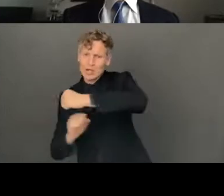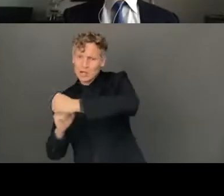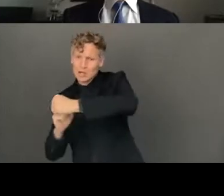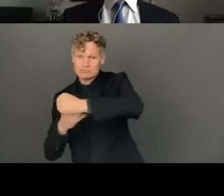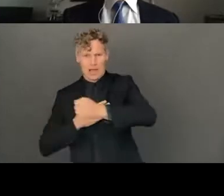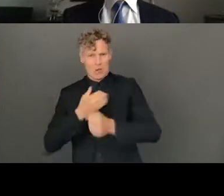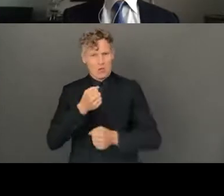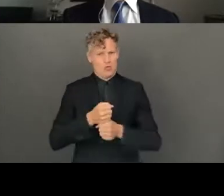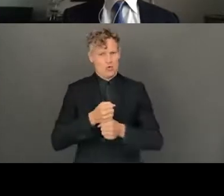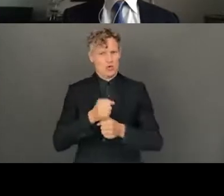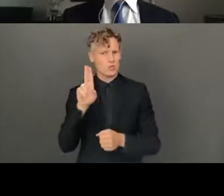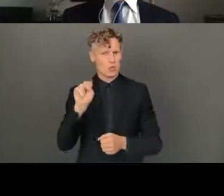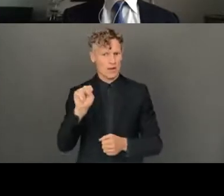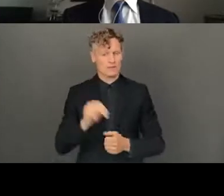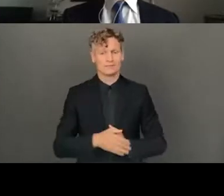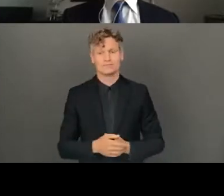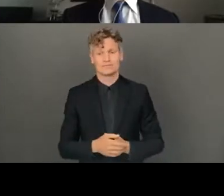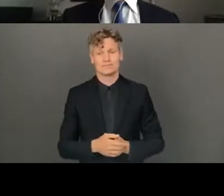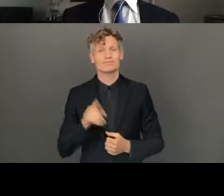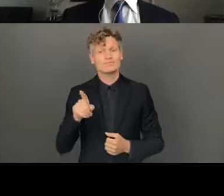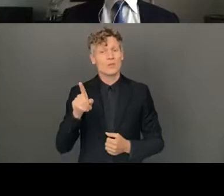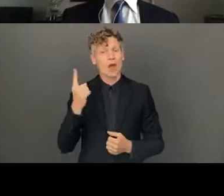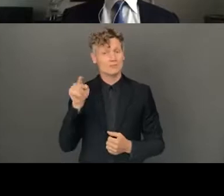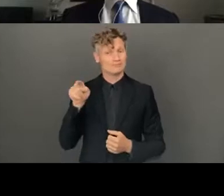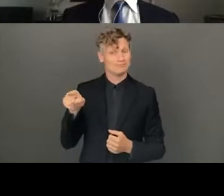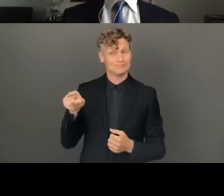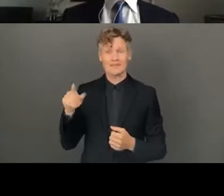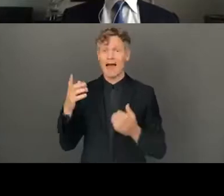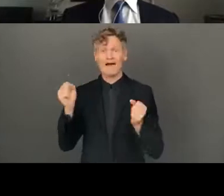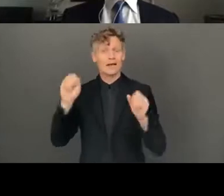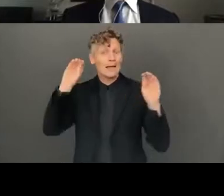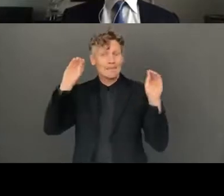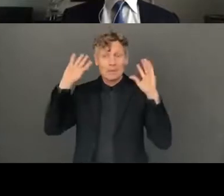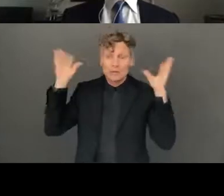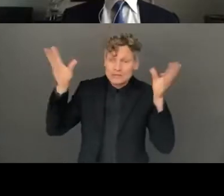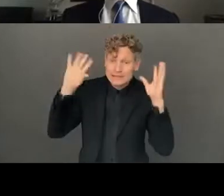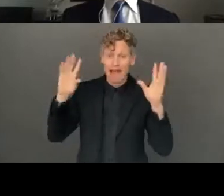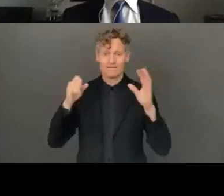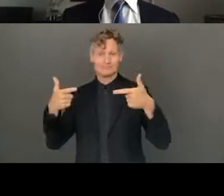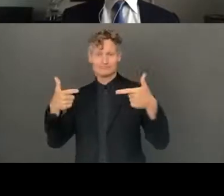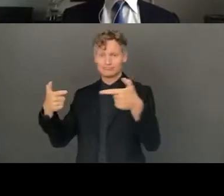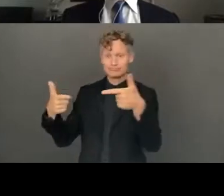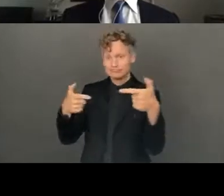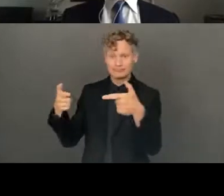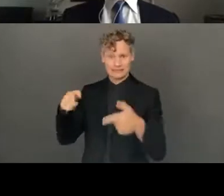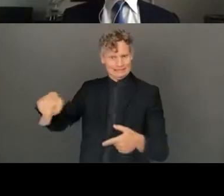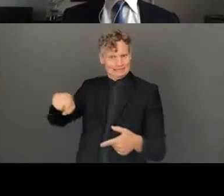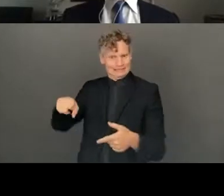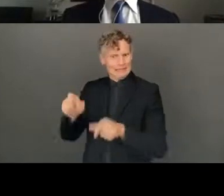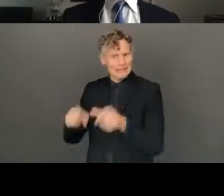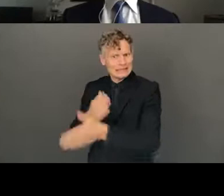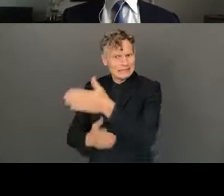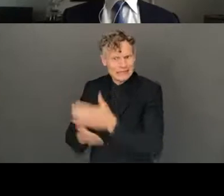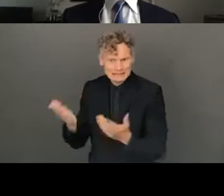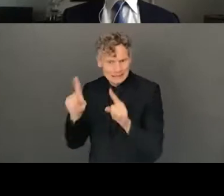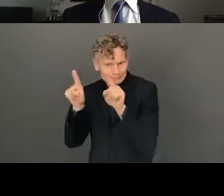des droits des personnes handicapées dans des urgences de conflits armés et humanitaires, avec